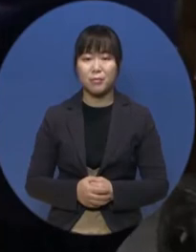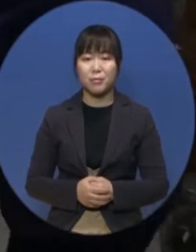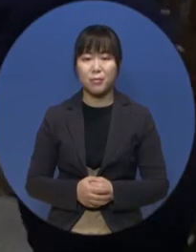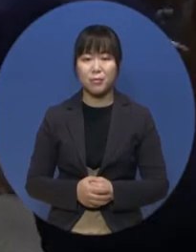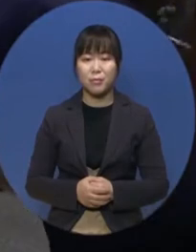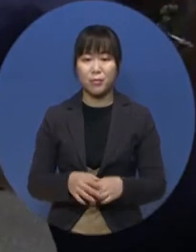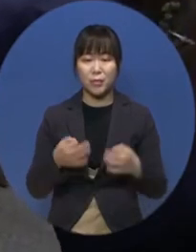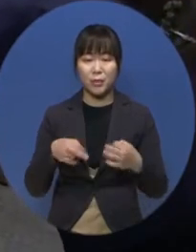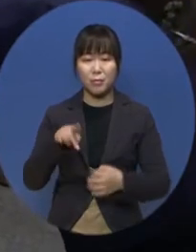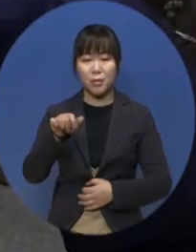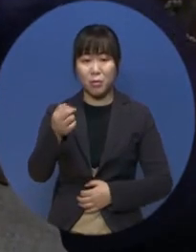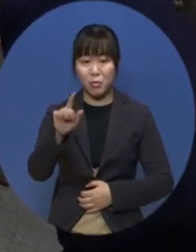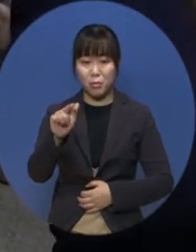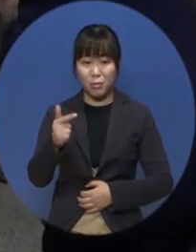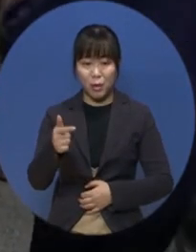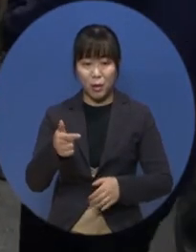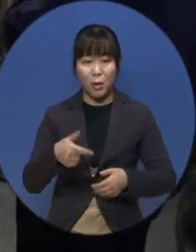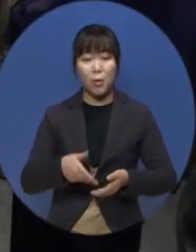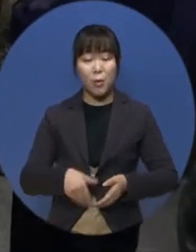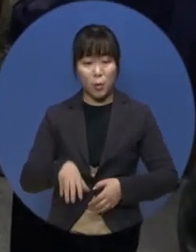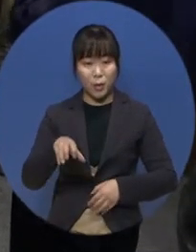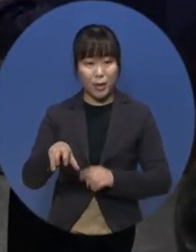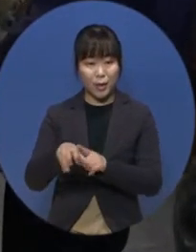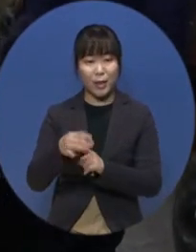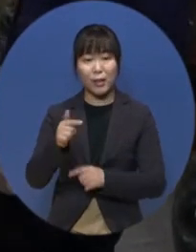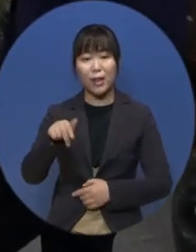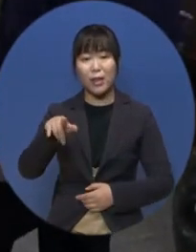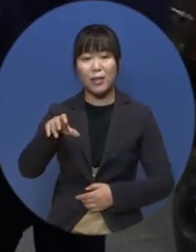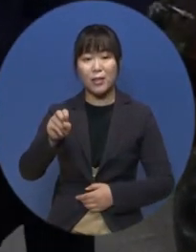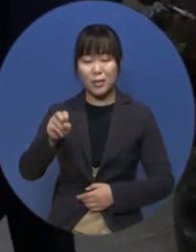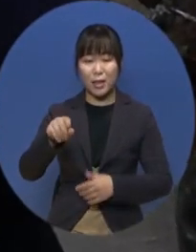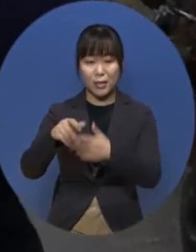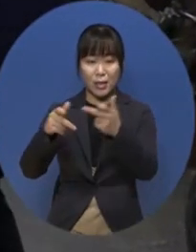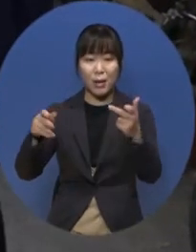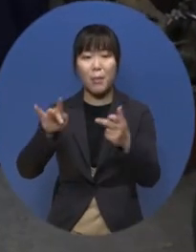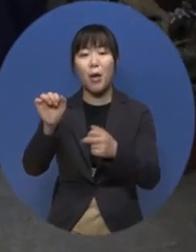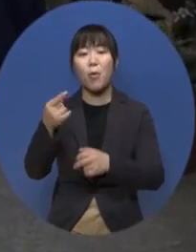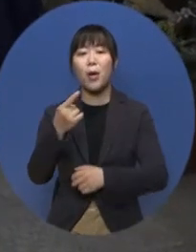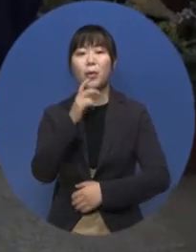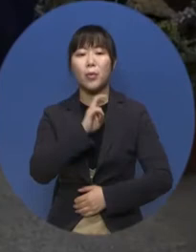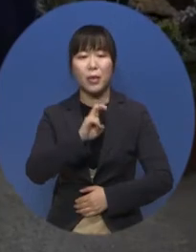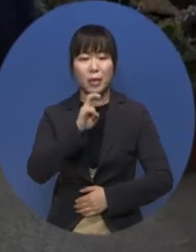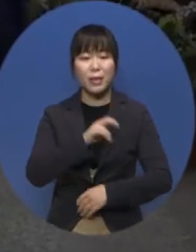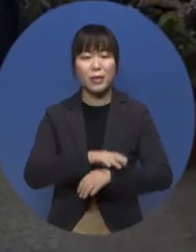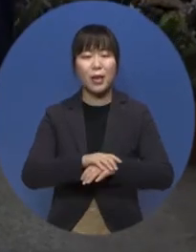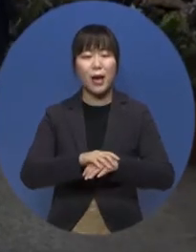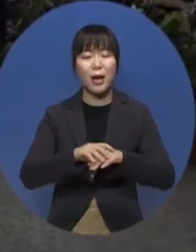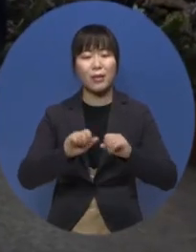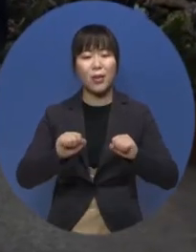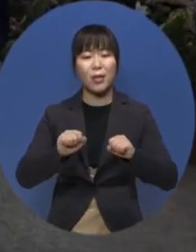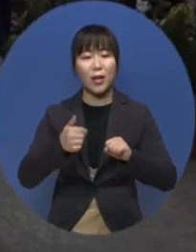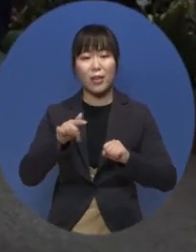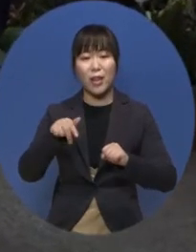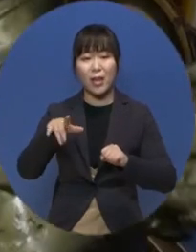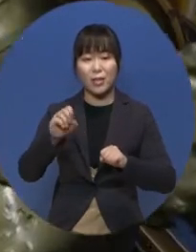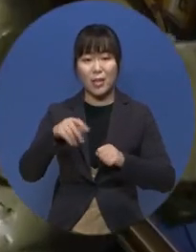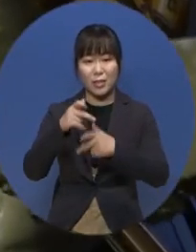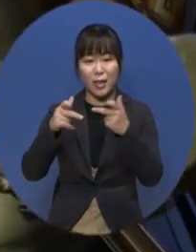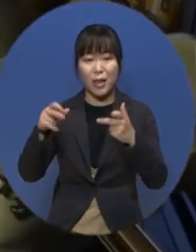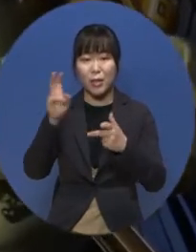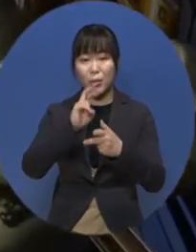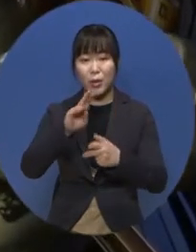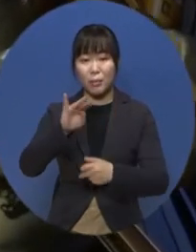김석한 회장은 고향인 저급 내장산에 벼가 불연 잘 읽어라 내장산 아 노래 비도 세우고